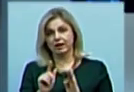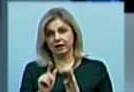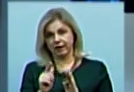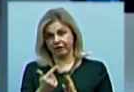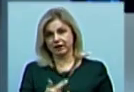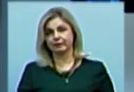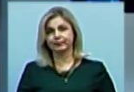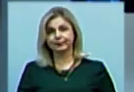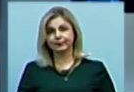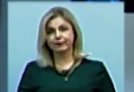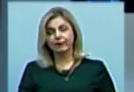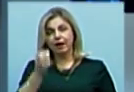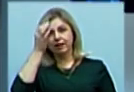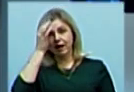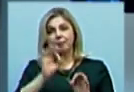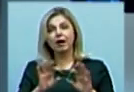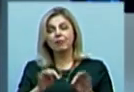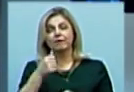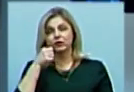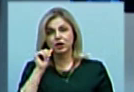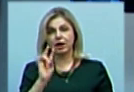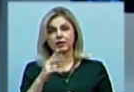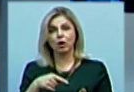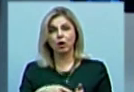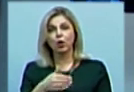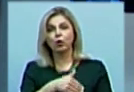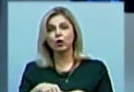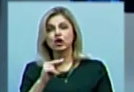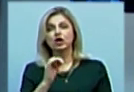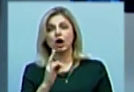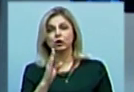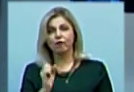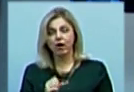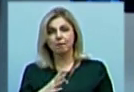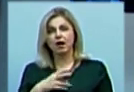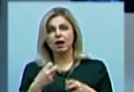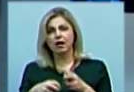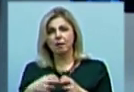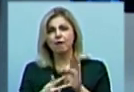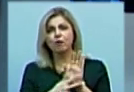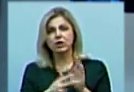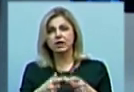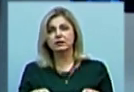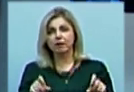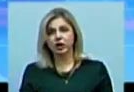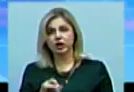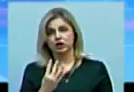283 гривні. Нагадаємо, що вчора в Миколаєві на вулиці Чкалова поламали 8 лавок і 4